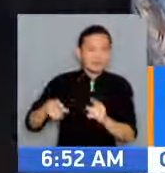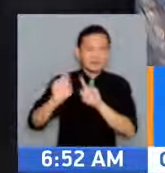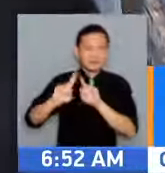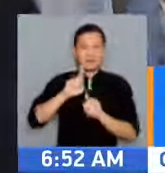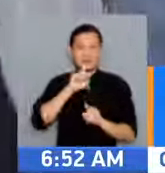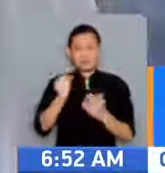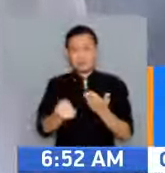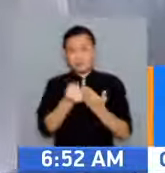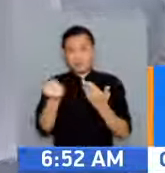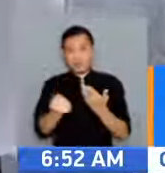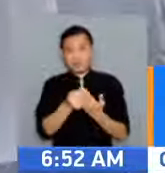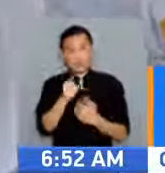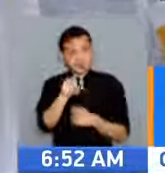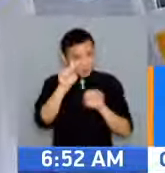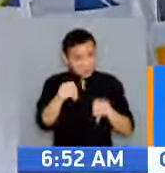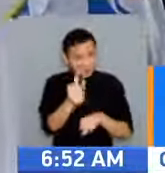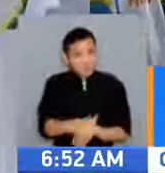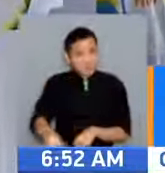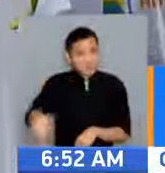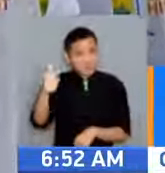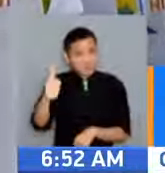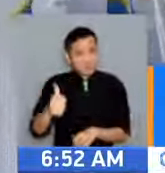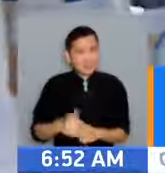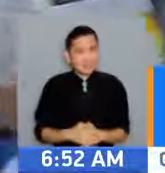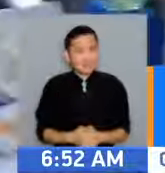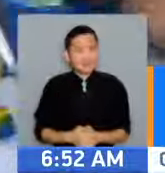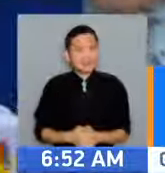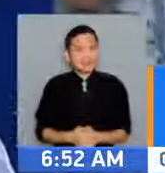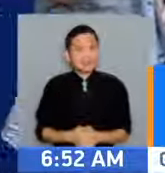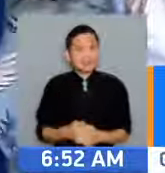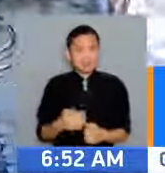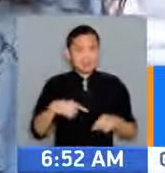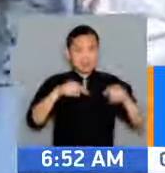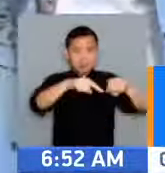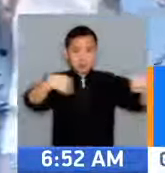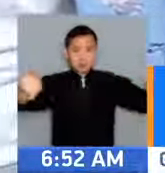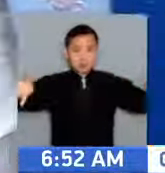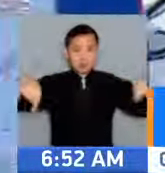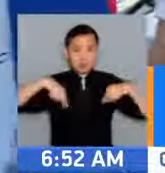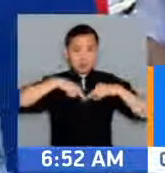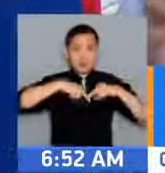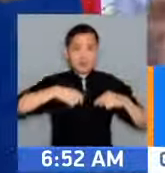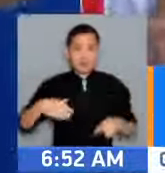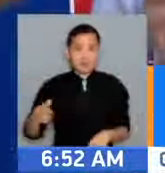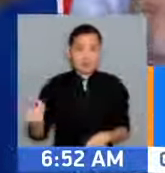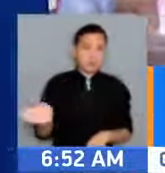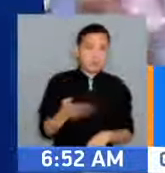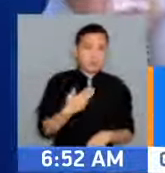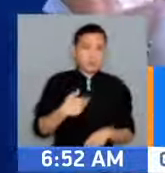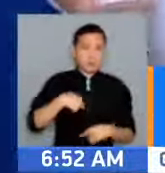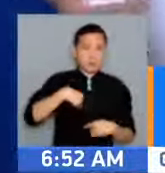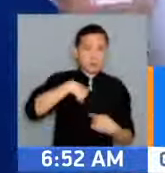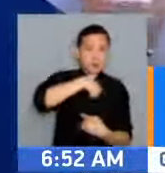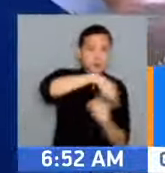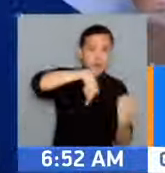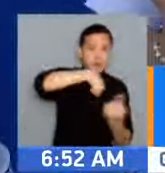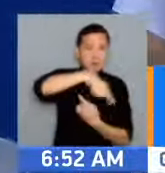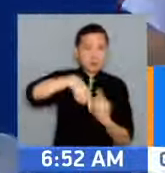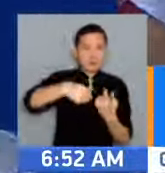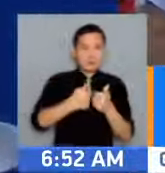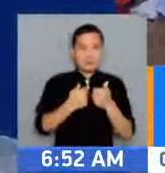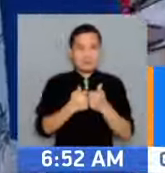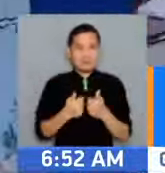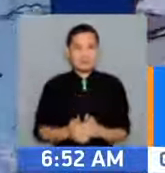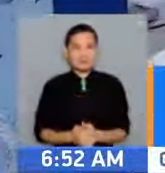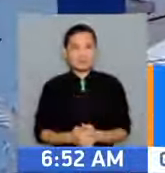mananalo dahil kailangan mo lang i-press yung ruleta nila. Ito, makikita nyo yung mga tumblers, yung mga t-shirt, oh, tapos yung foldable fan.